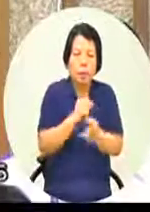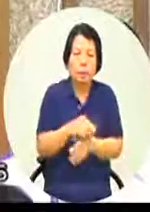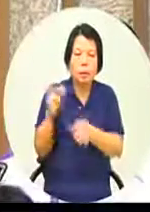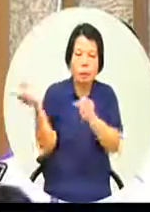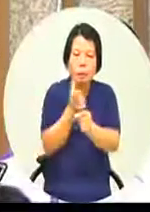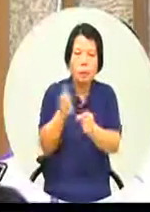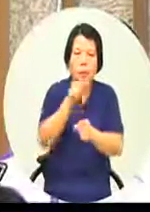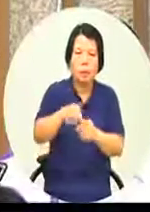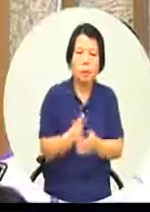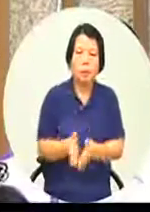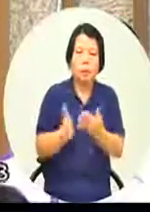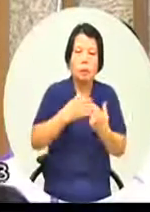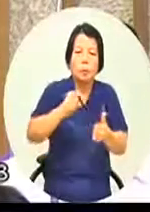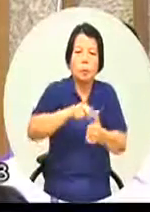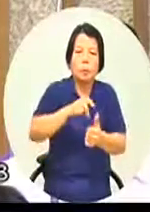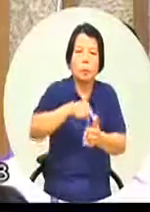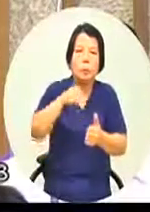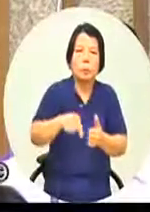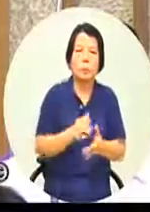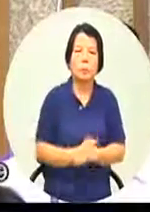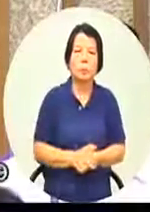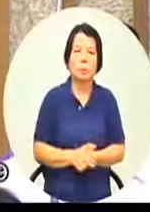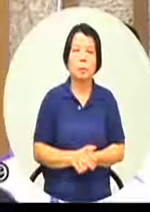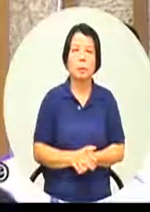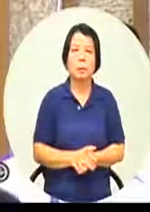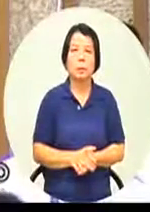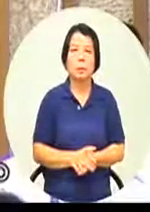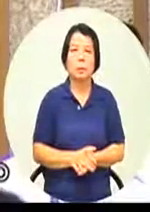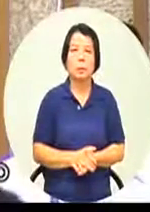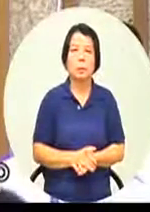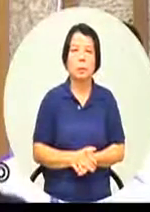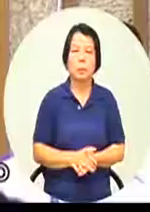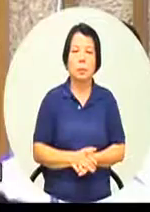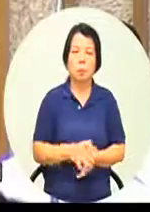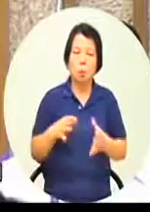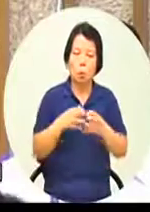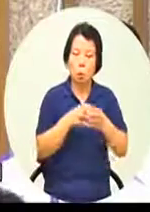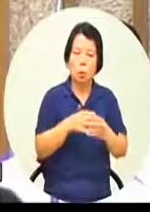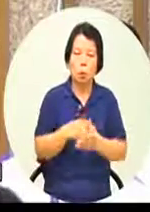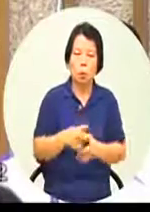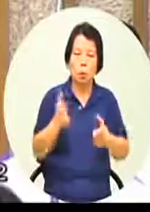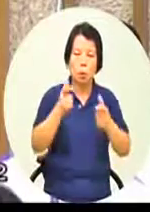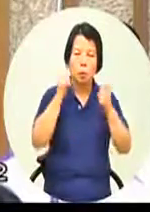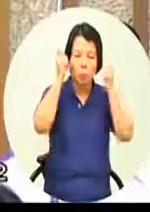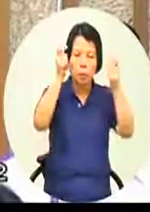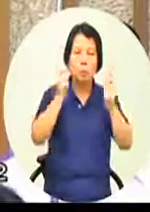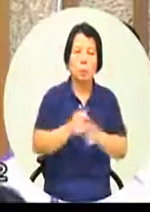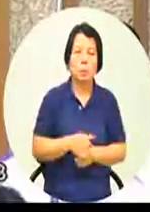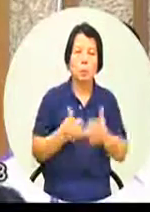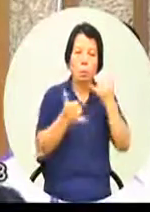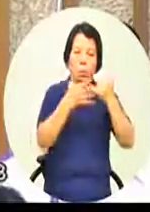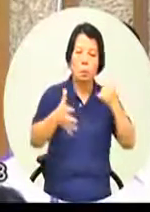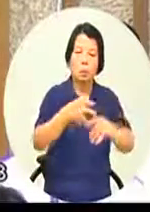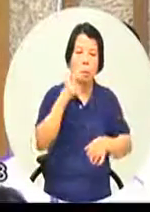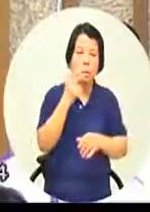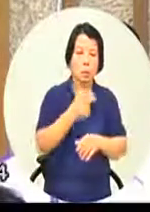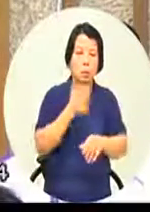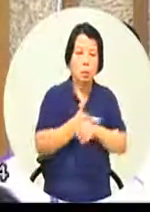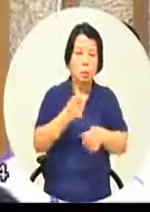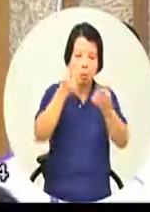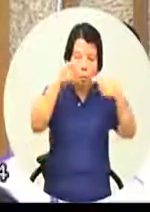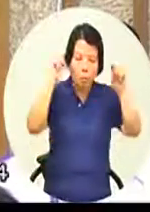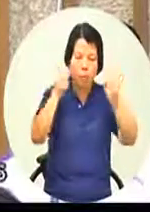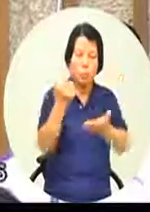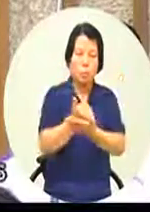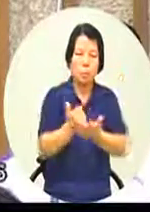些富养的部分，我们其实大概也都有结合的高海科大这一边的老师，其实也都举办了相关的邀